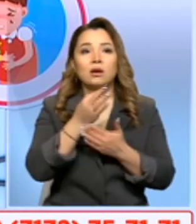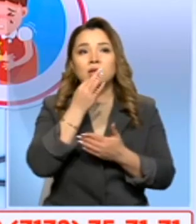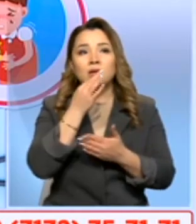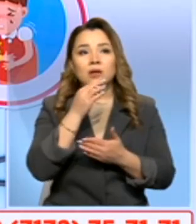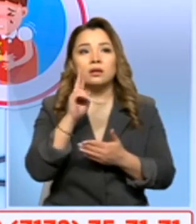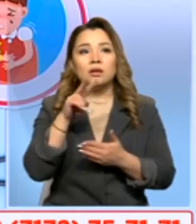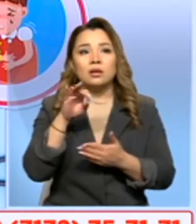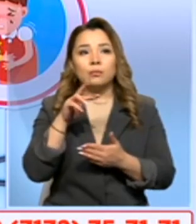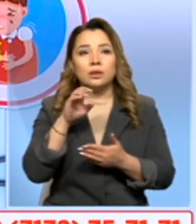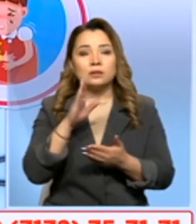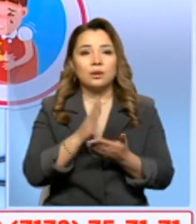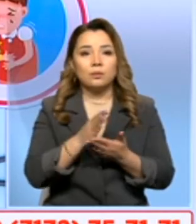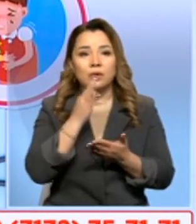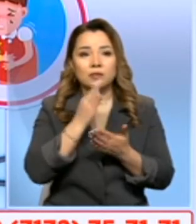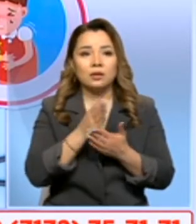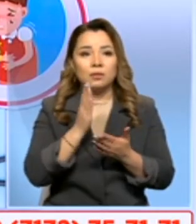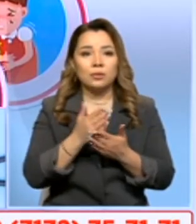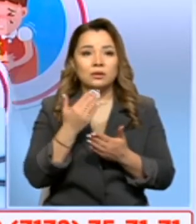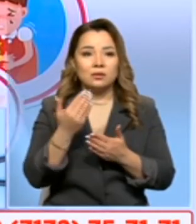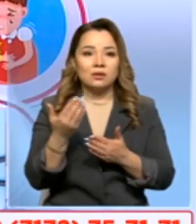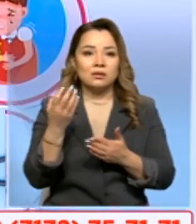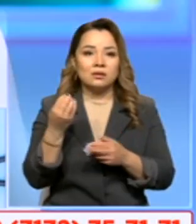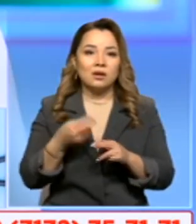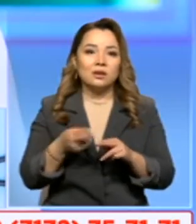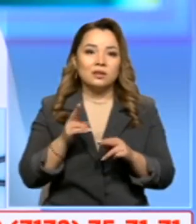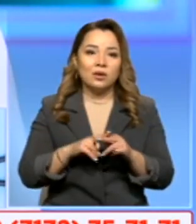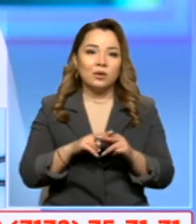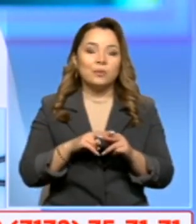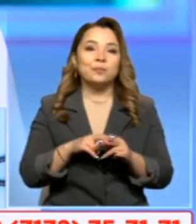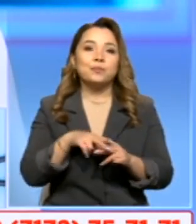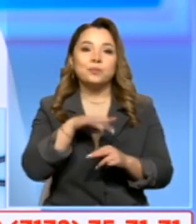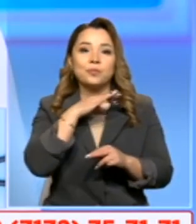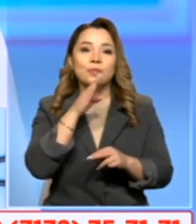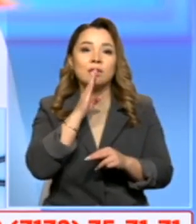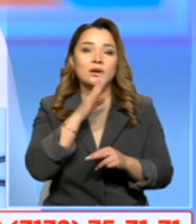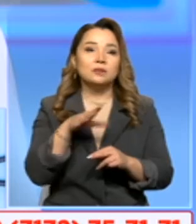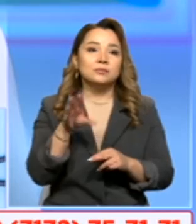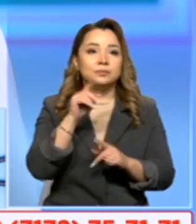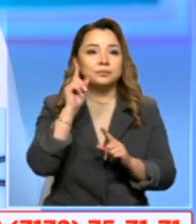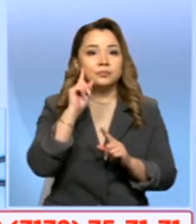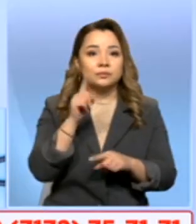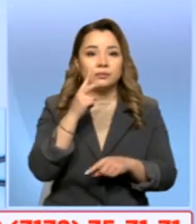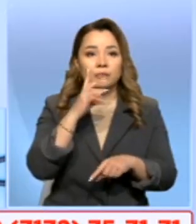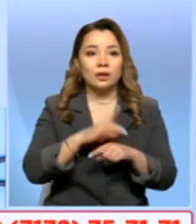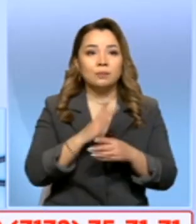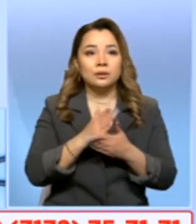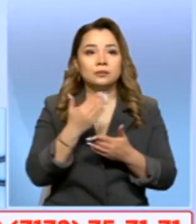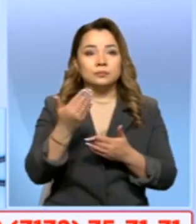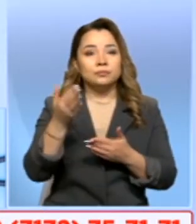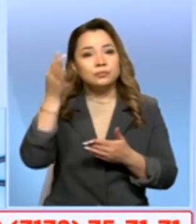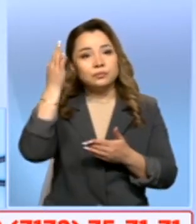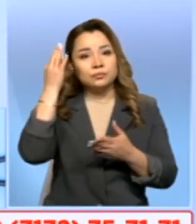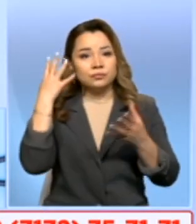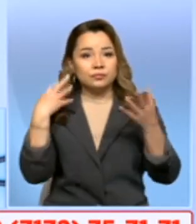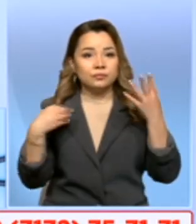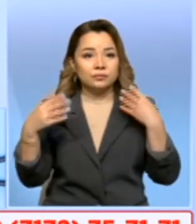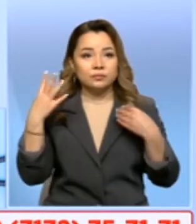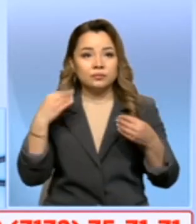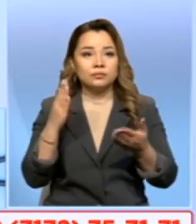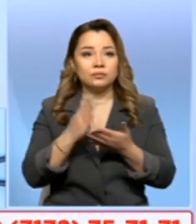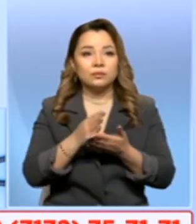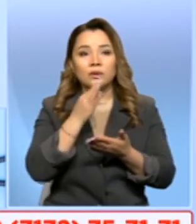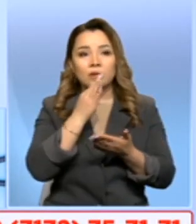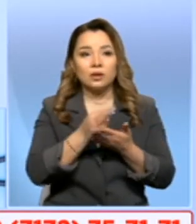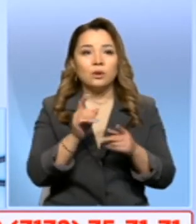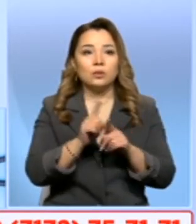келу мүмкін. Ерте климаксқа алып келеді, иә. И және де көп қыз келіншектер байқайды, айтады, мен қандай дәрумен ішпесем